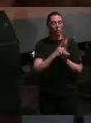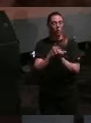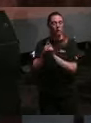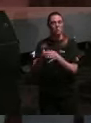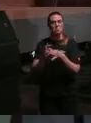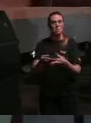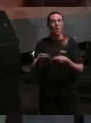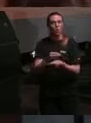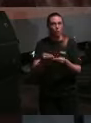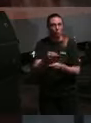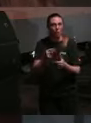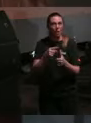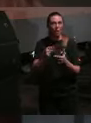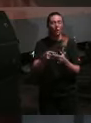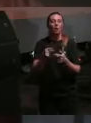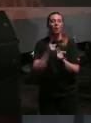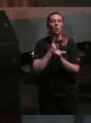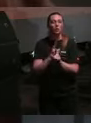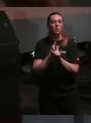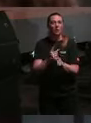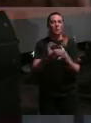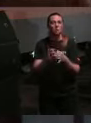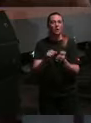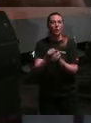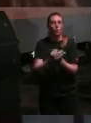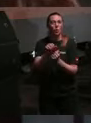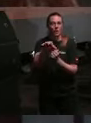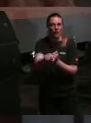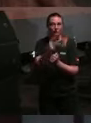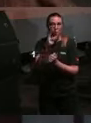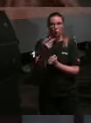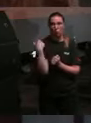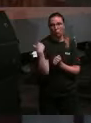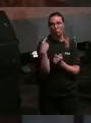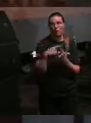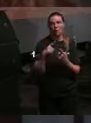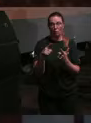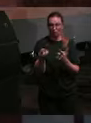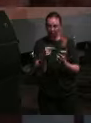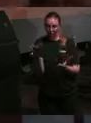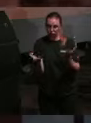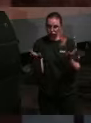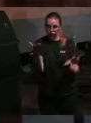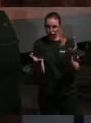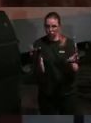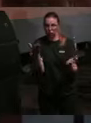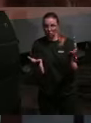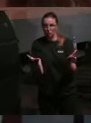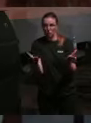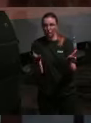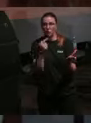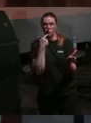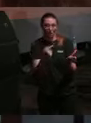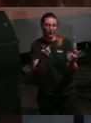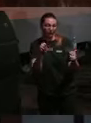økonomi, det har konsekvenser for naturinngrep, det så vi her I sted, og det veier vi opp. Du nevnte at det var